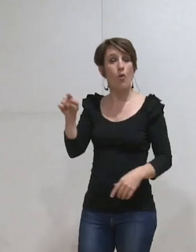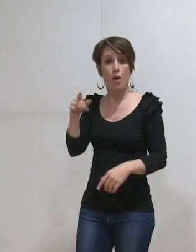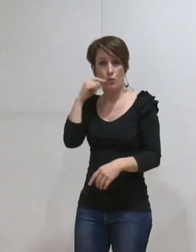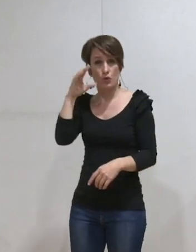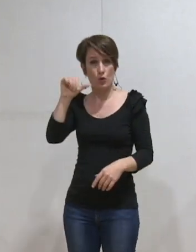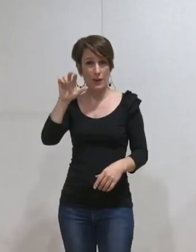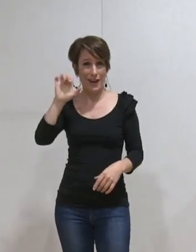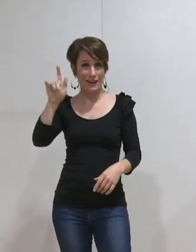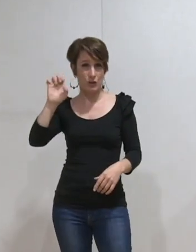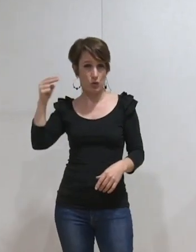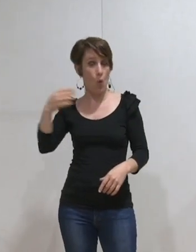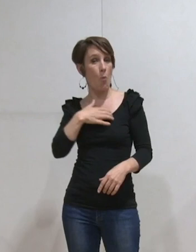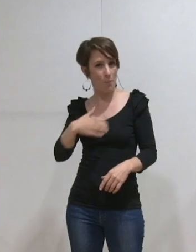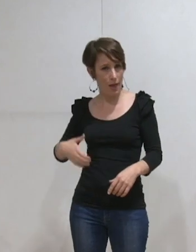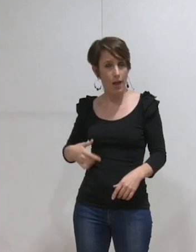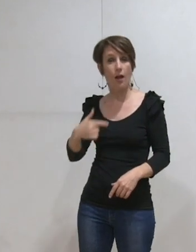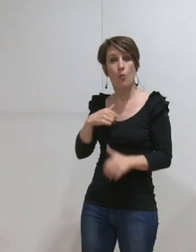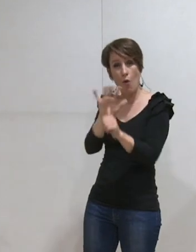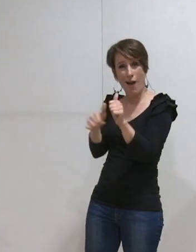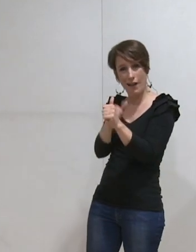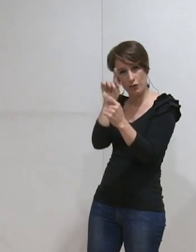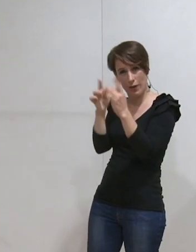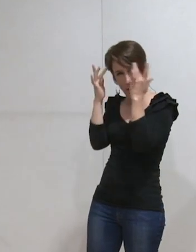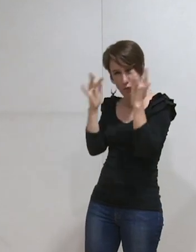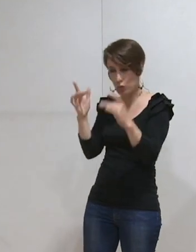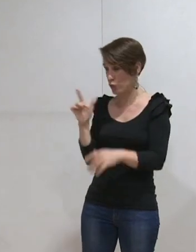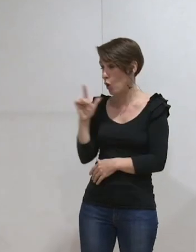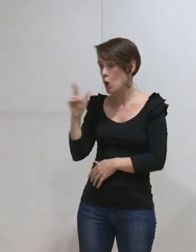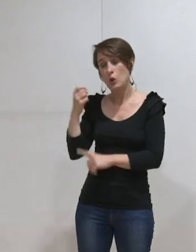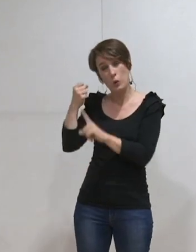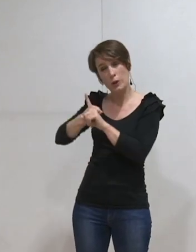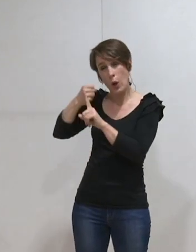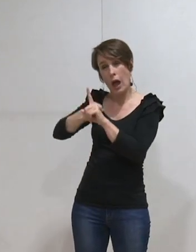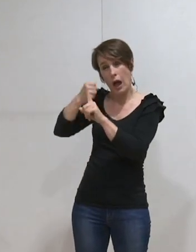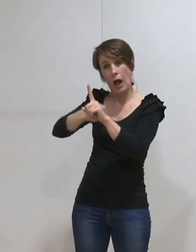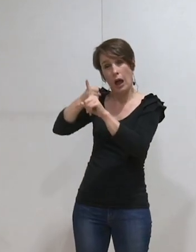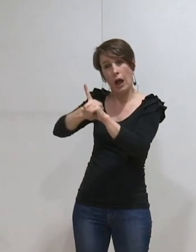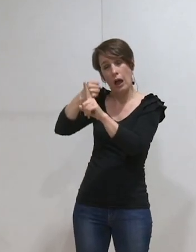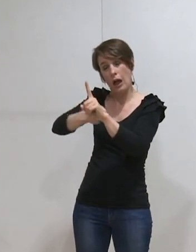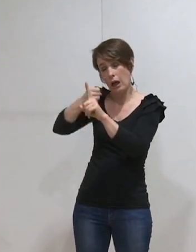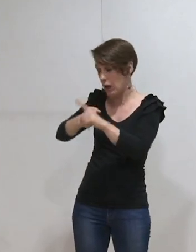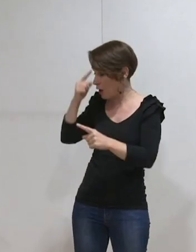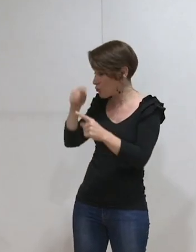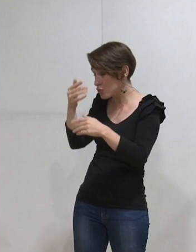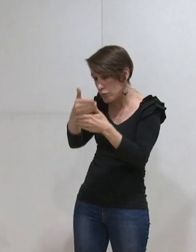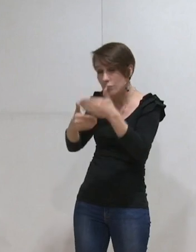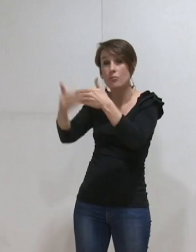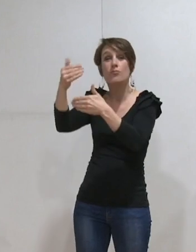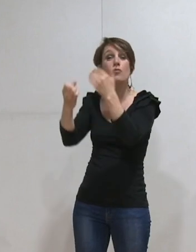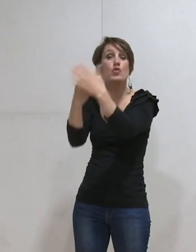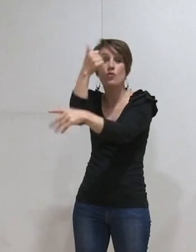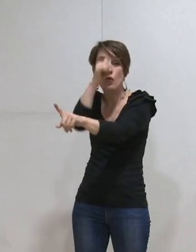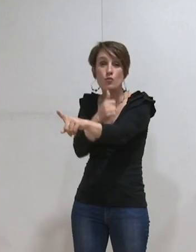culture nous nous sommes nous nous sommes démenés pour que ce musée voie le jour jour nous avions accueilli